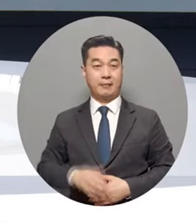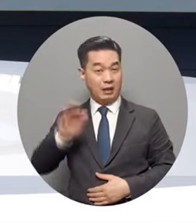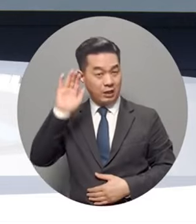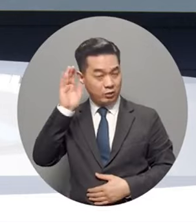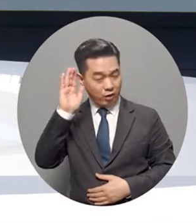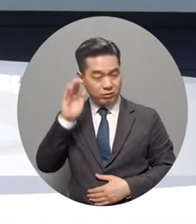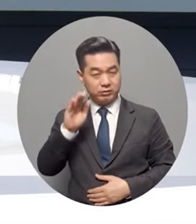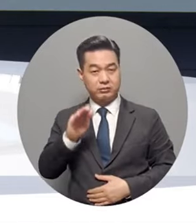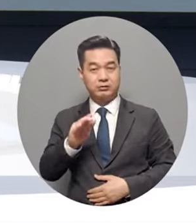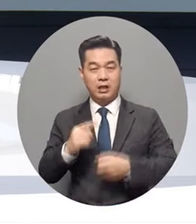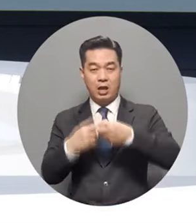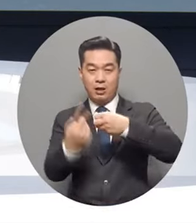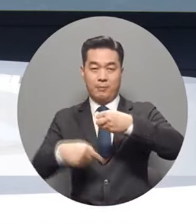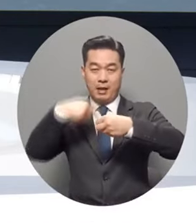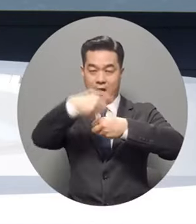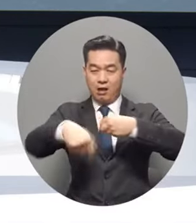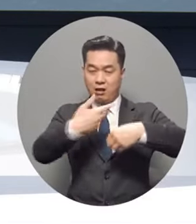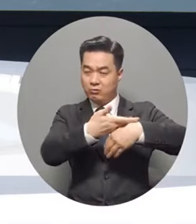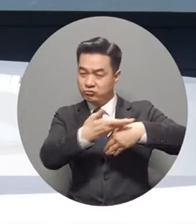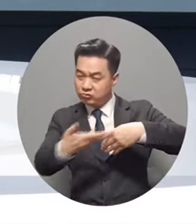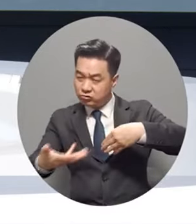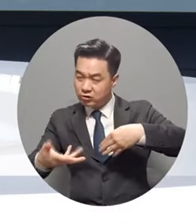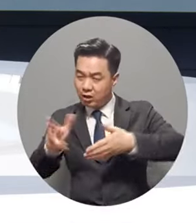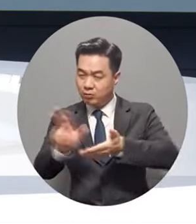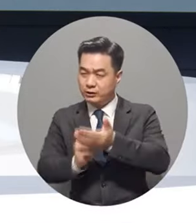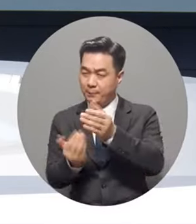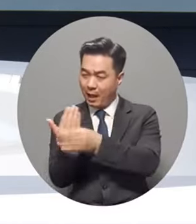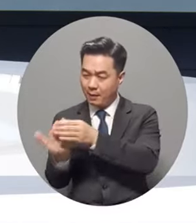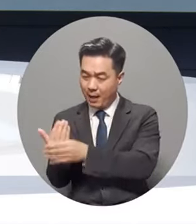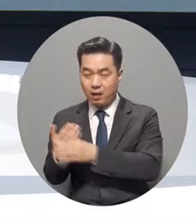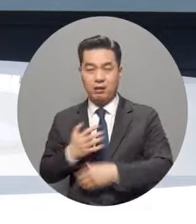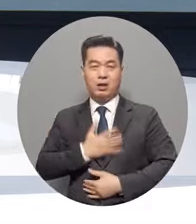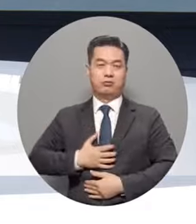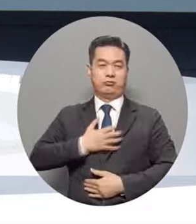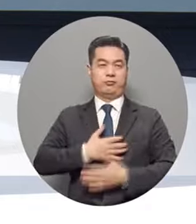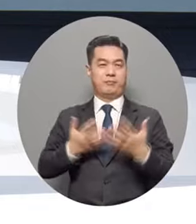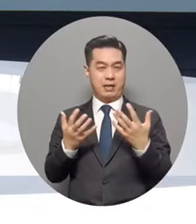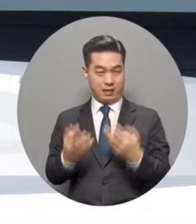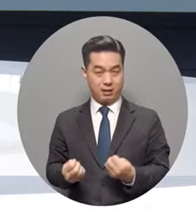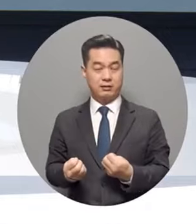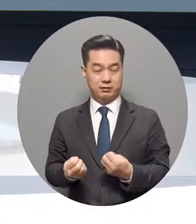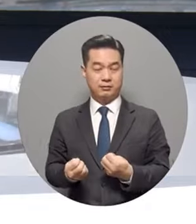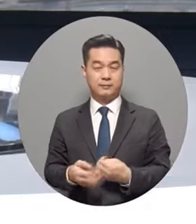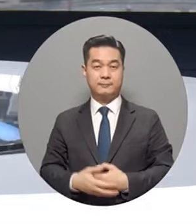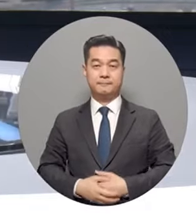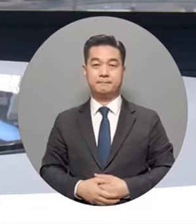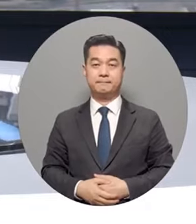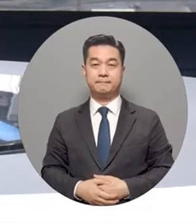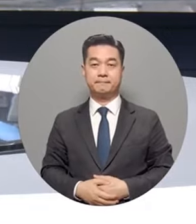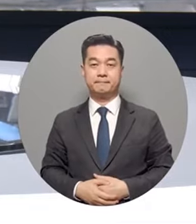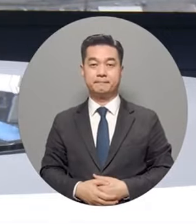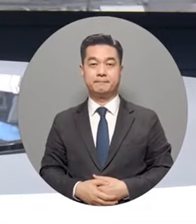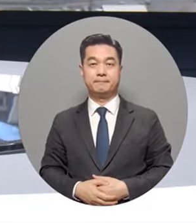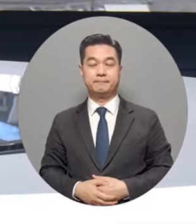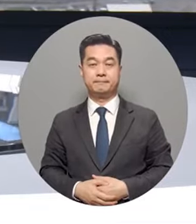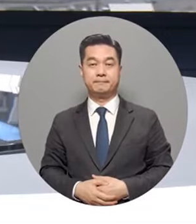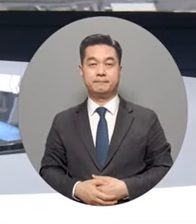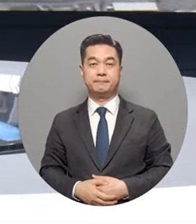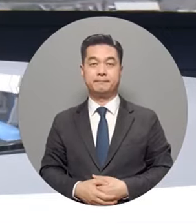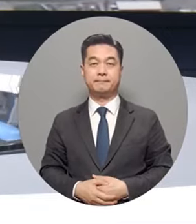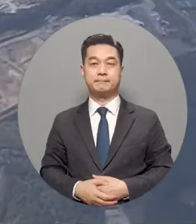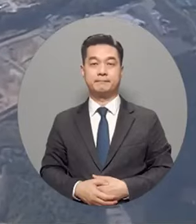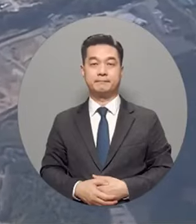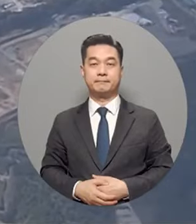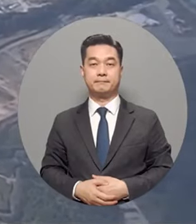오염수 누출 등 방류에 따른 문제점이 잇따라 발생하면서 우려도 커지고 있는데요. 도쿄에서 현영준 특파원이 전하겠습니다.